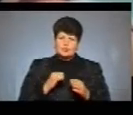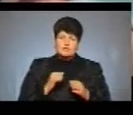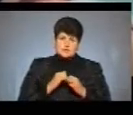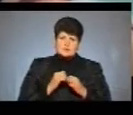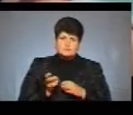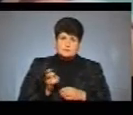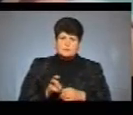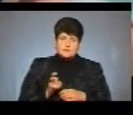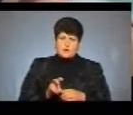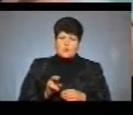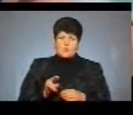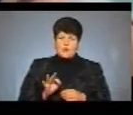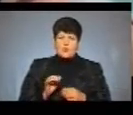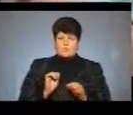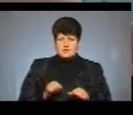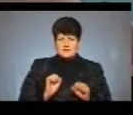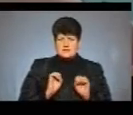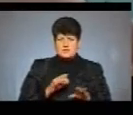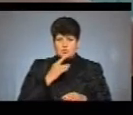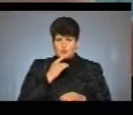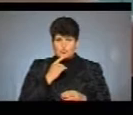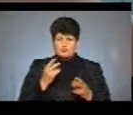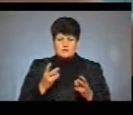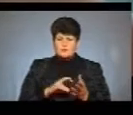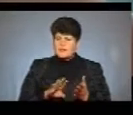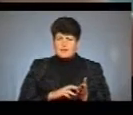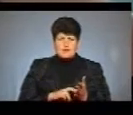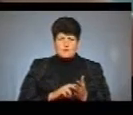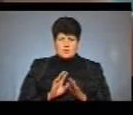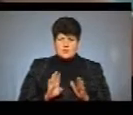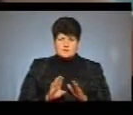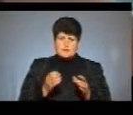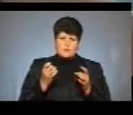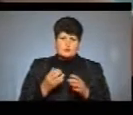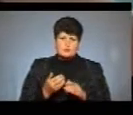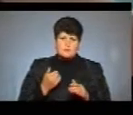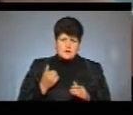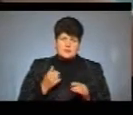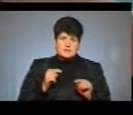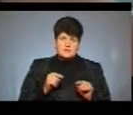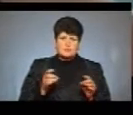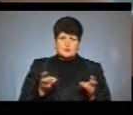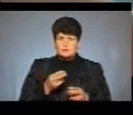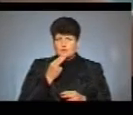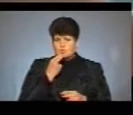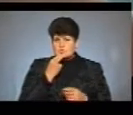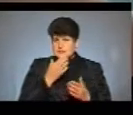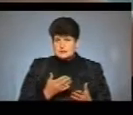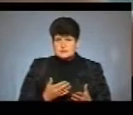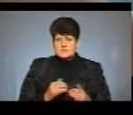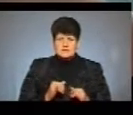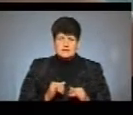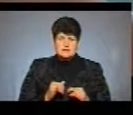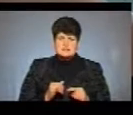приходжу по можливості і здаю кров. Потрібно не боятися, просто перед процедурою необхідно поснідати, і